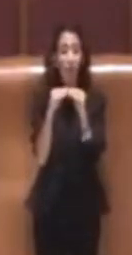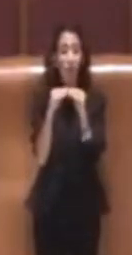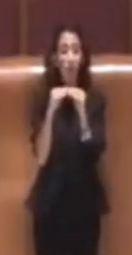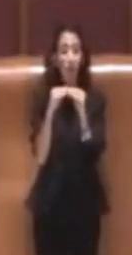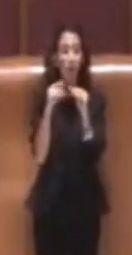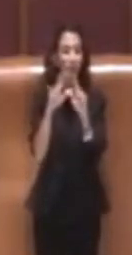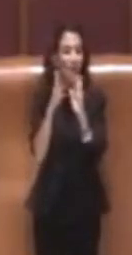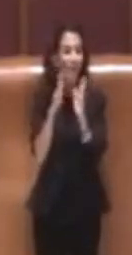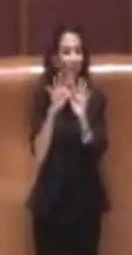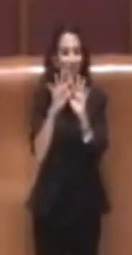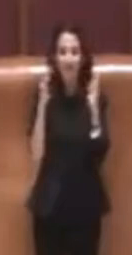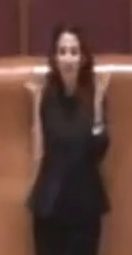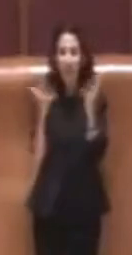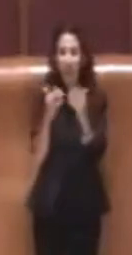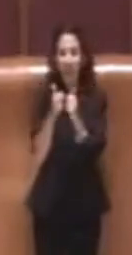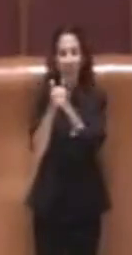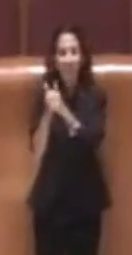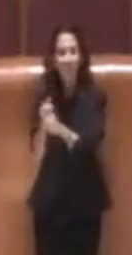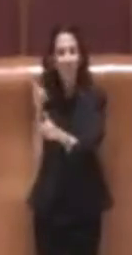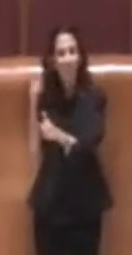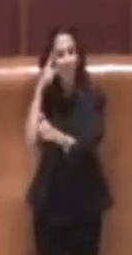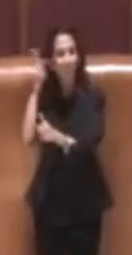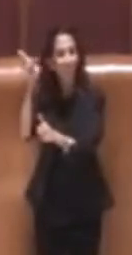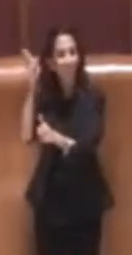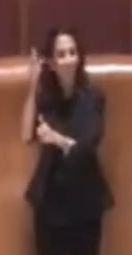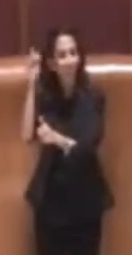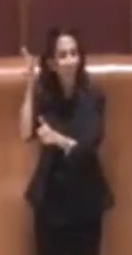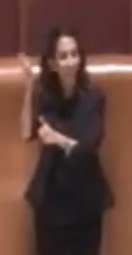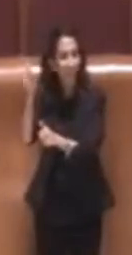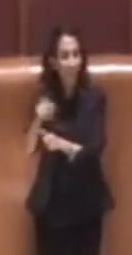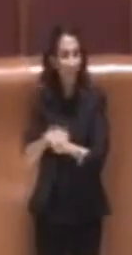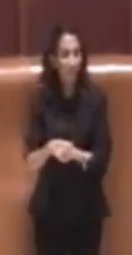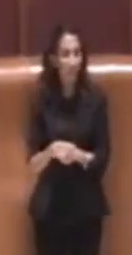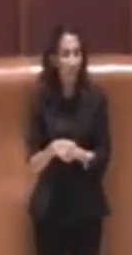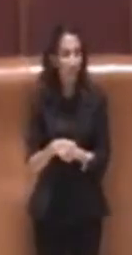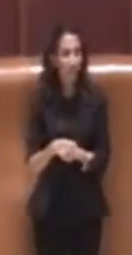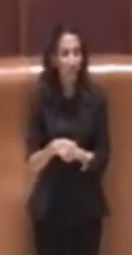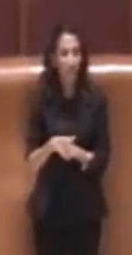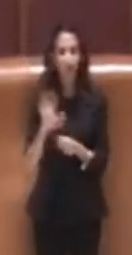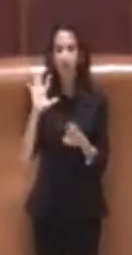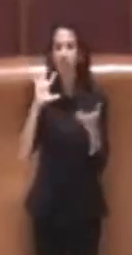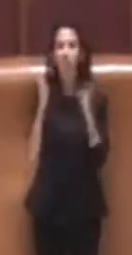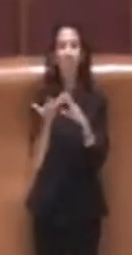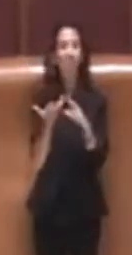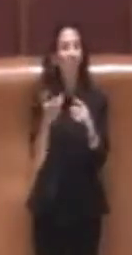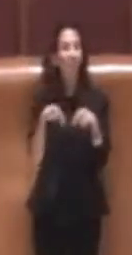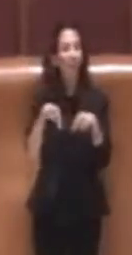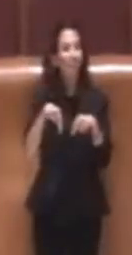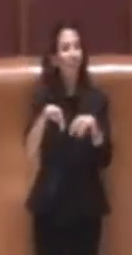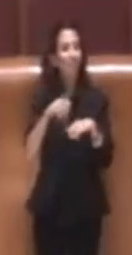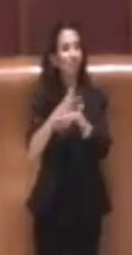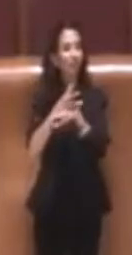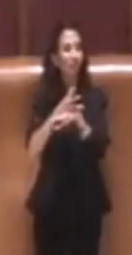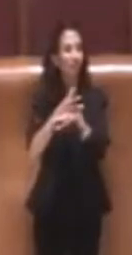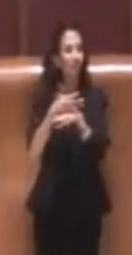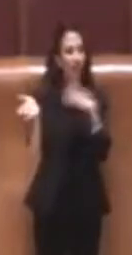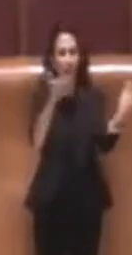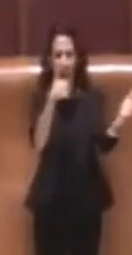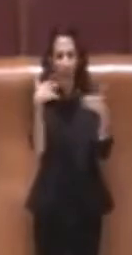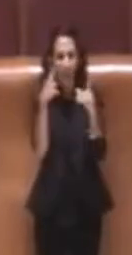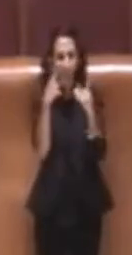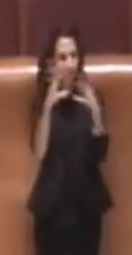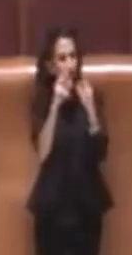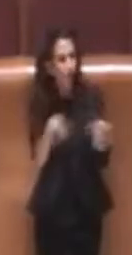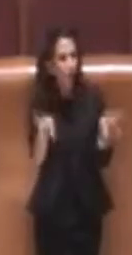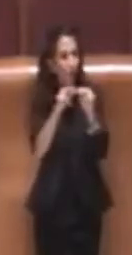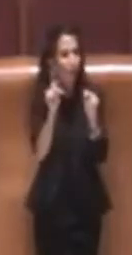questa direzione, per cui non si fanno interventi per cui si toglie tutto l'intonaco, si rifanno tutti quanti gli elementi. No, si interviene